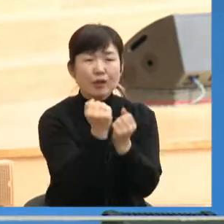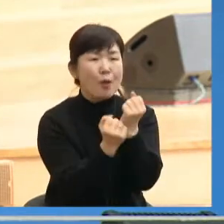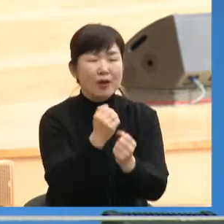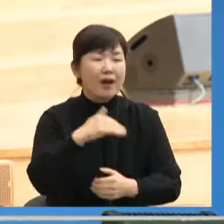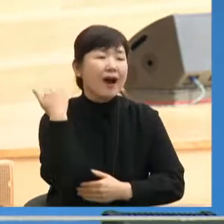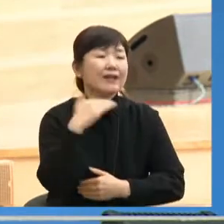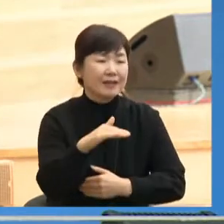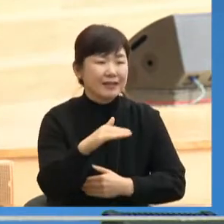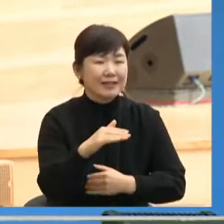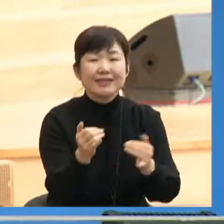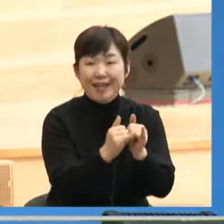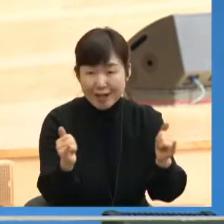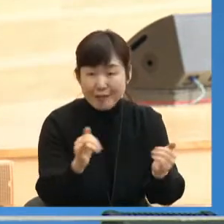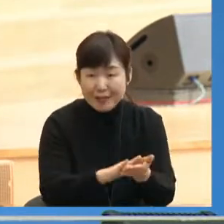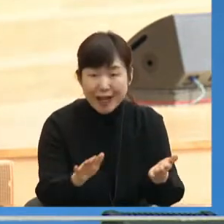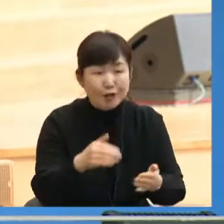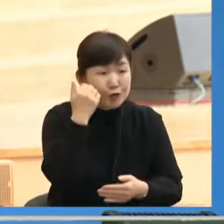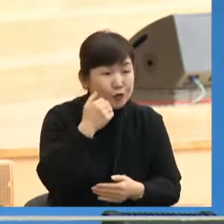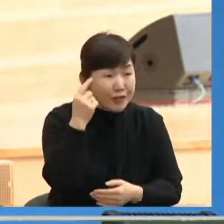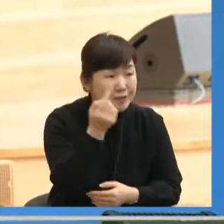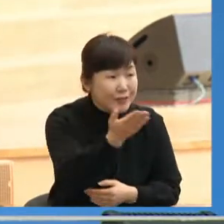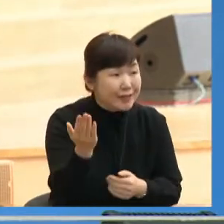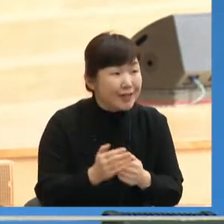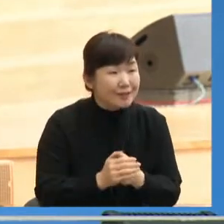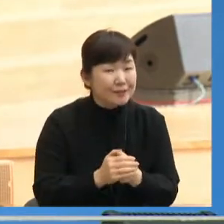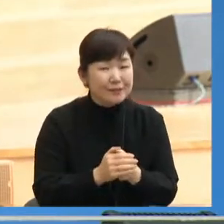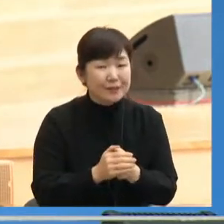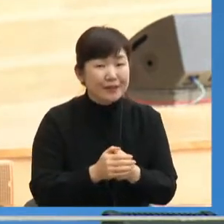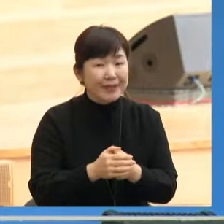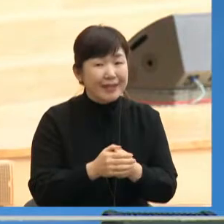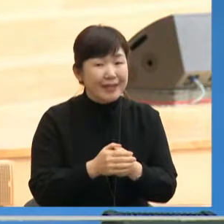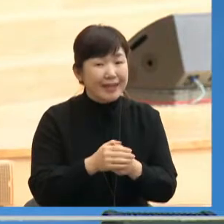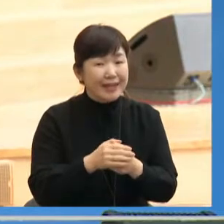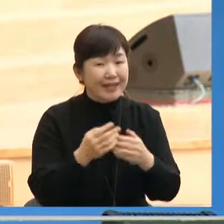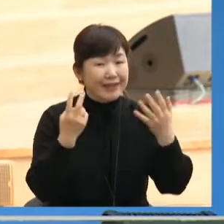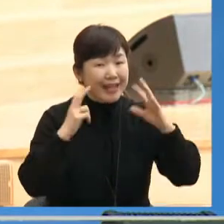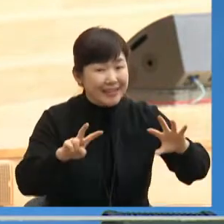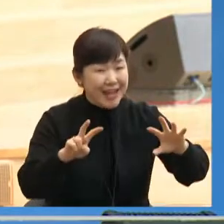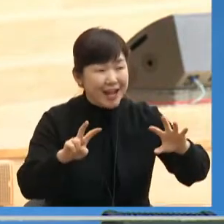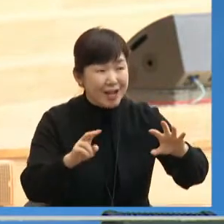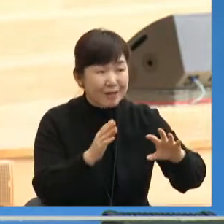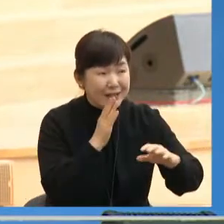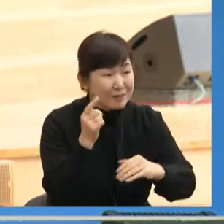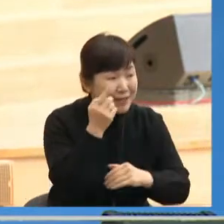안 되는 인물입니다. 여러분, 누구죠? 다니엘 맞습니까?